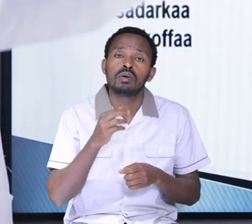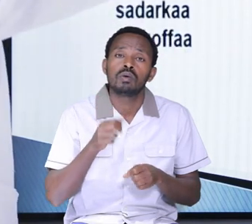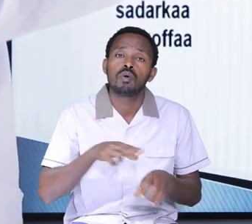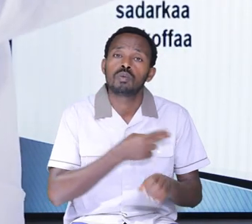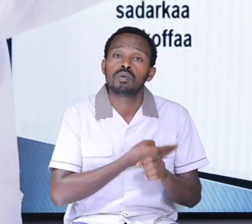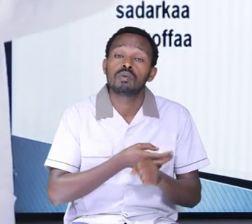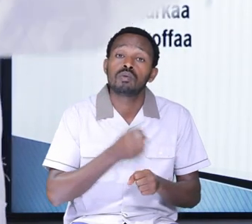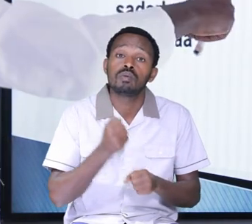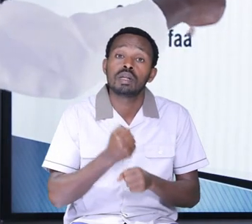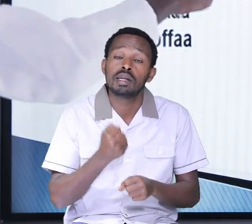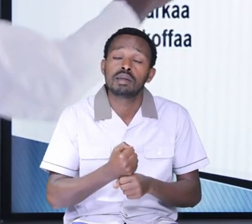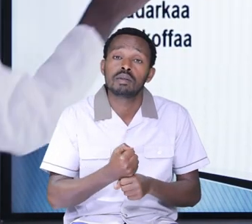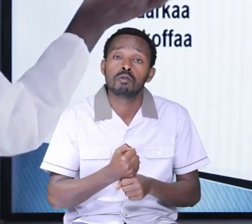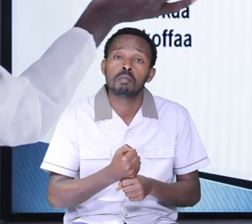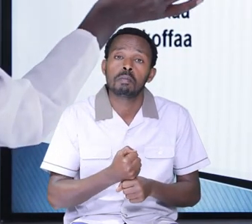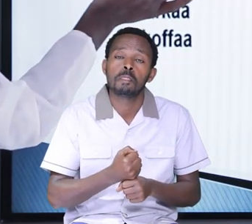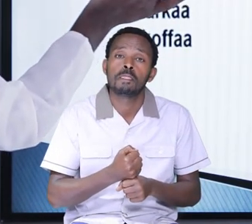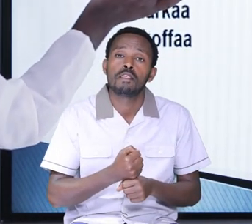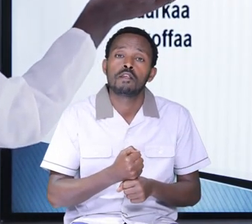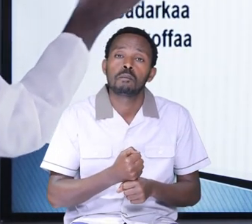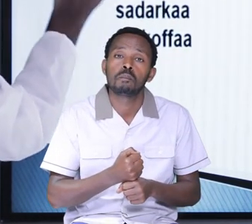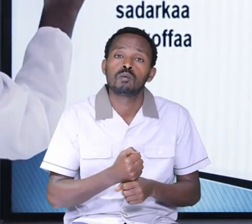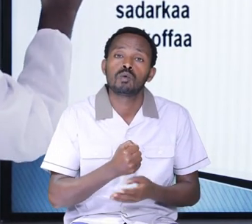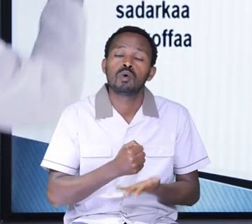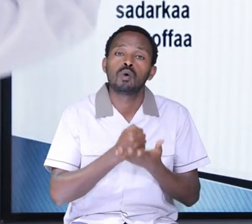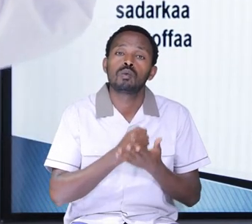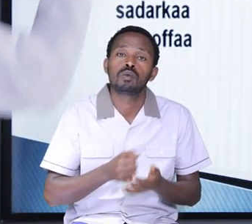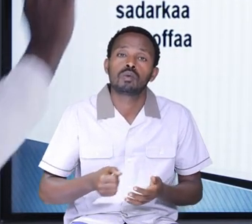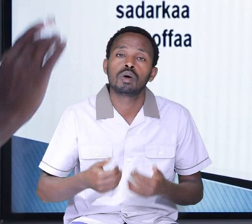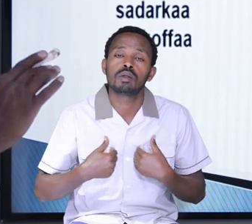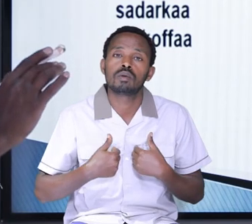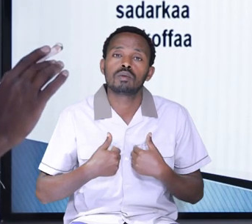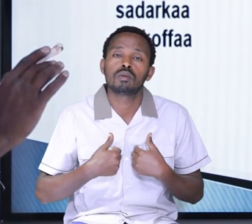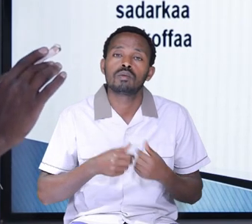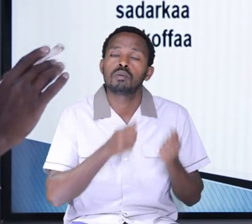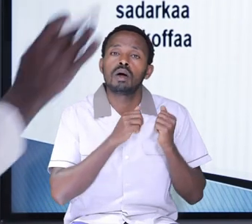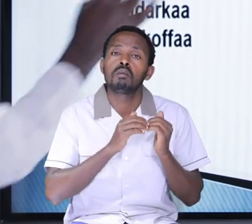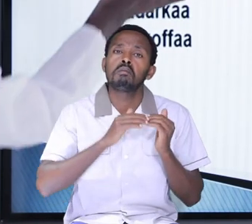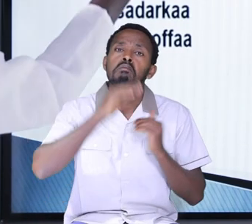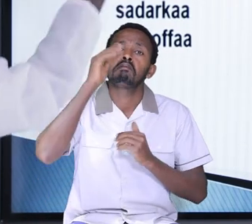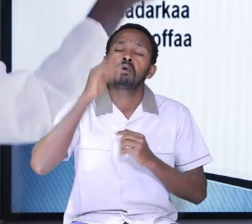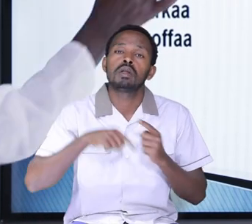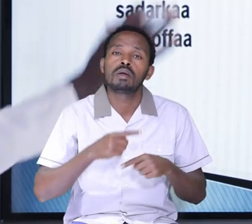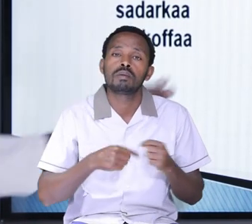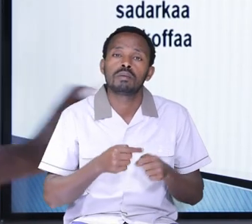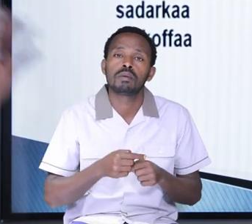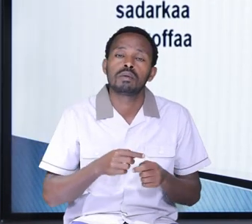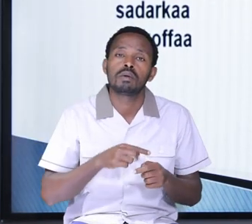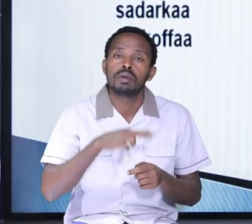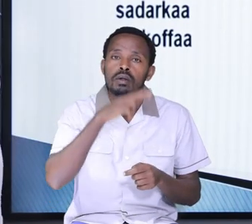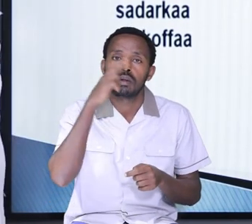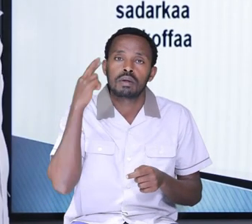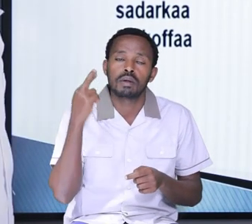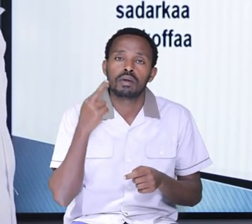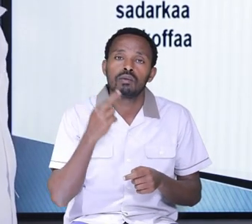yookaan humna yoo irratti dalageessine iddoo kan utubduu waan jirtuuf ba'aan kun gara olitti deema jechuudha. Kanaafuu inni kun